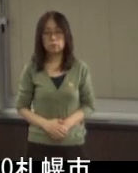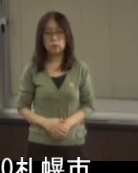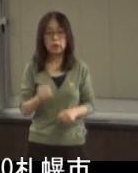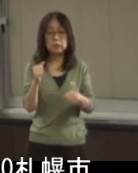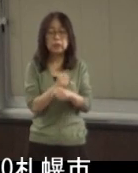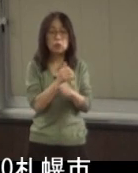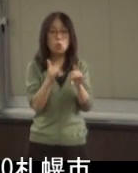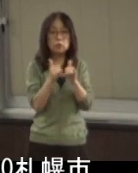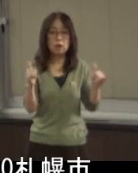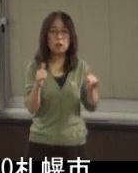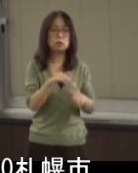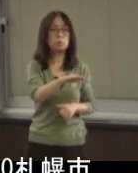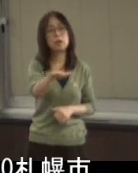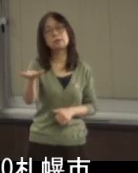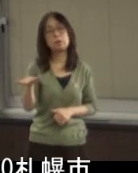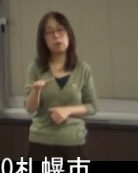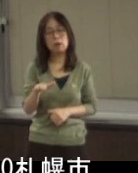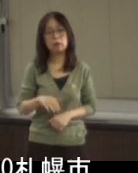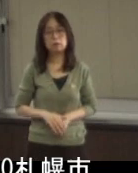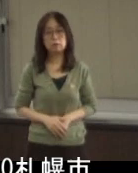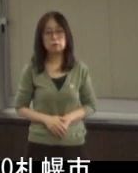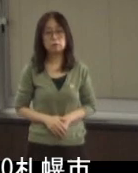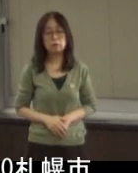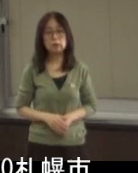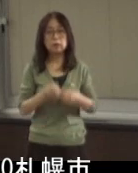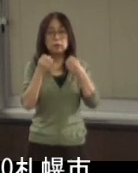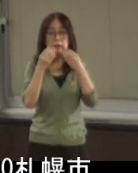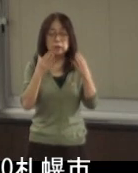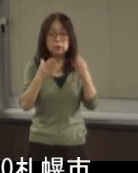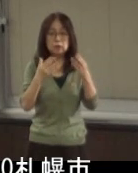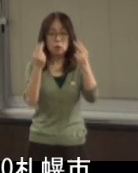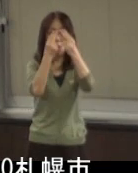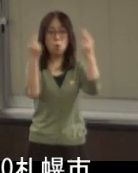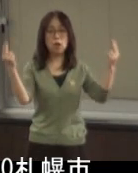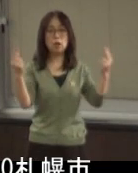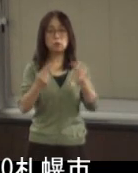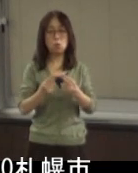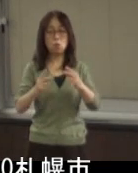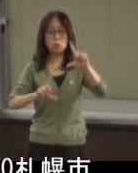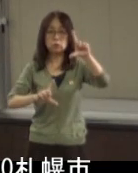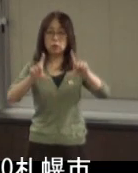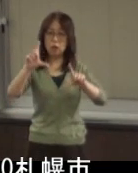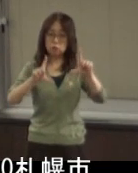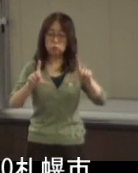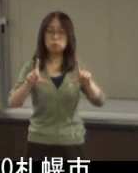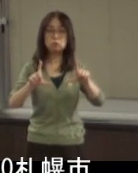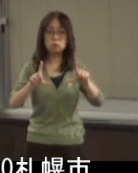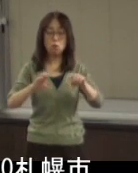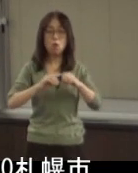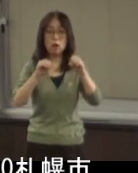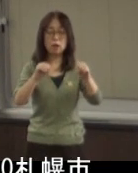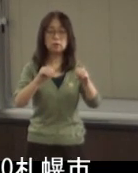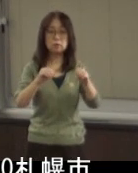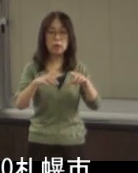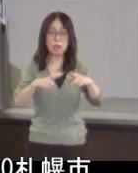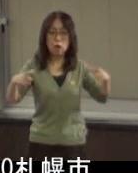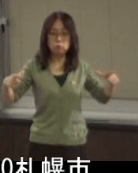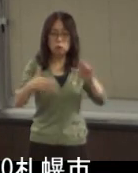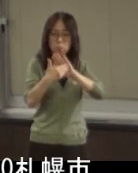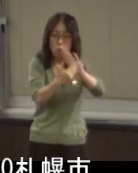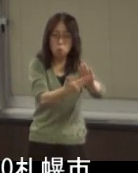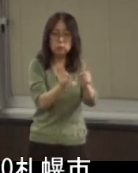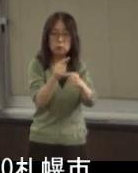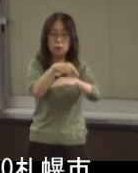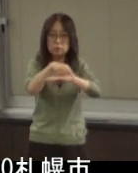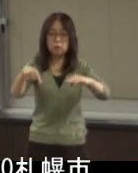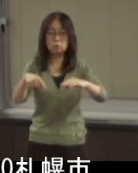事業者の皆様におかれましても、新北海道スタイルに示す感染拡大防止対策、これを再確認をし